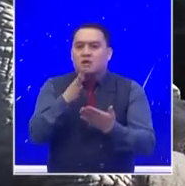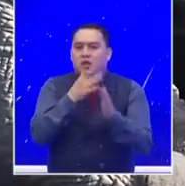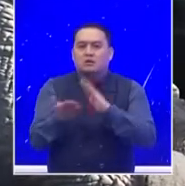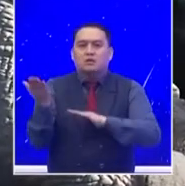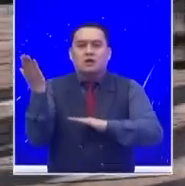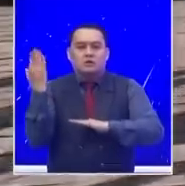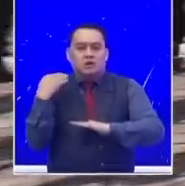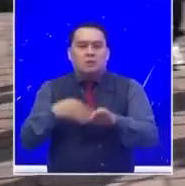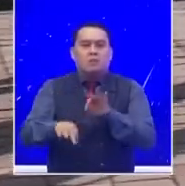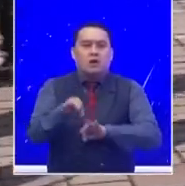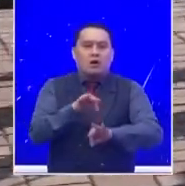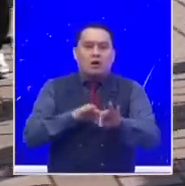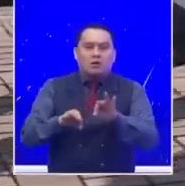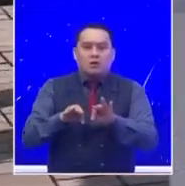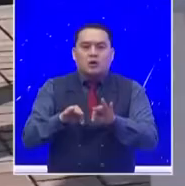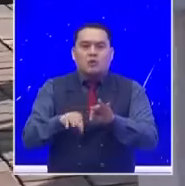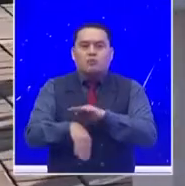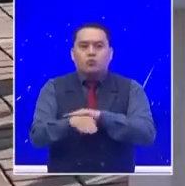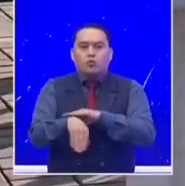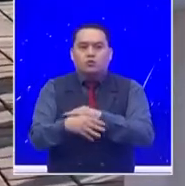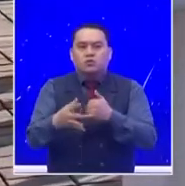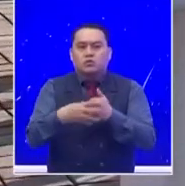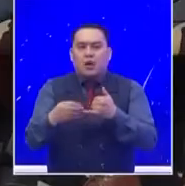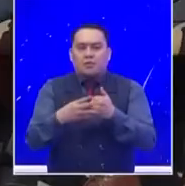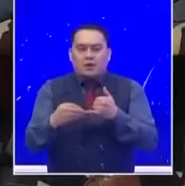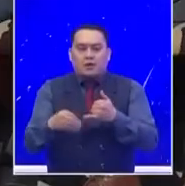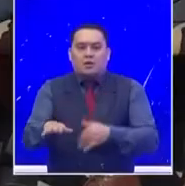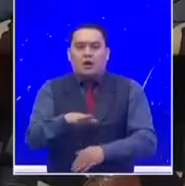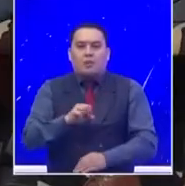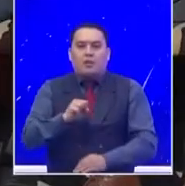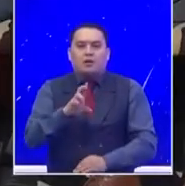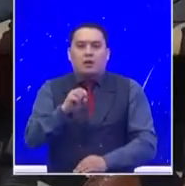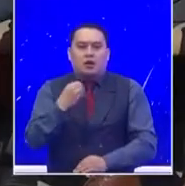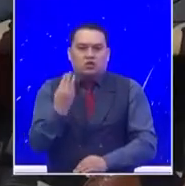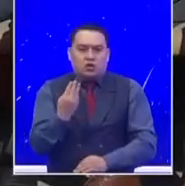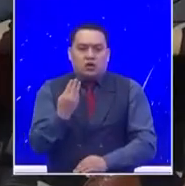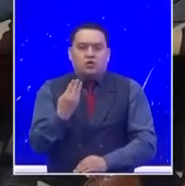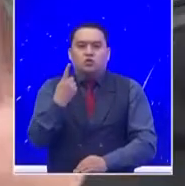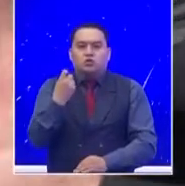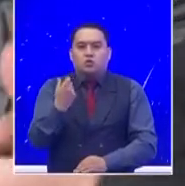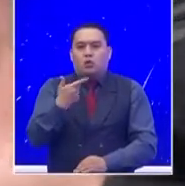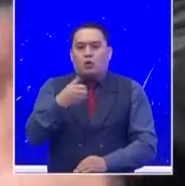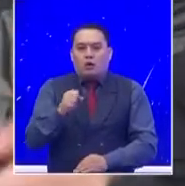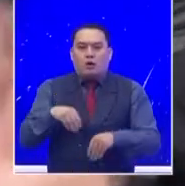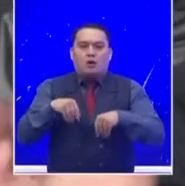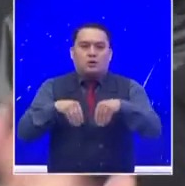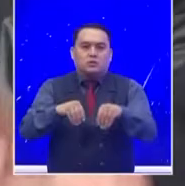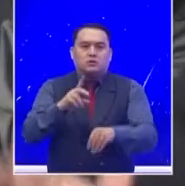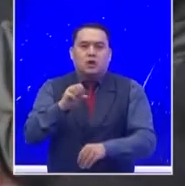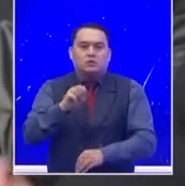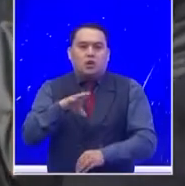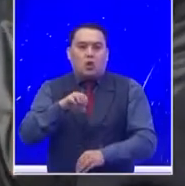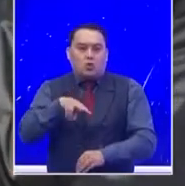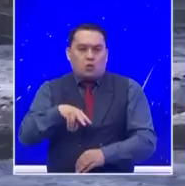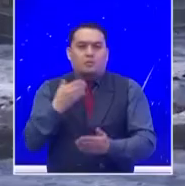начал реализацию проекта по борьбе с опустыниванием земель южного побережья озера Балхаш. Более 100 гектаров было засеяно саксаулом. Еще